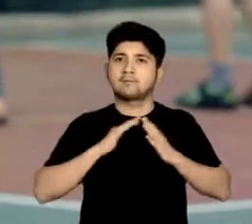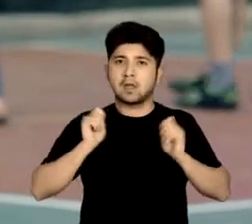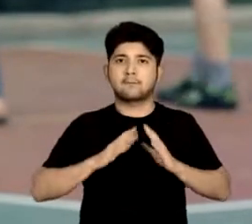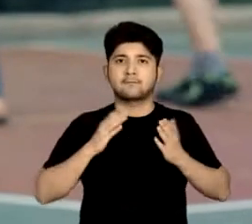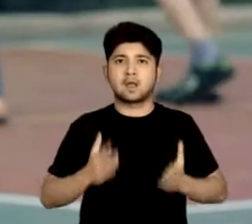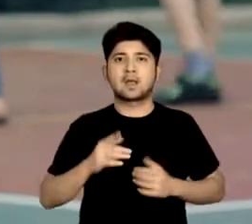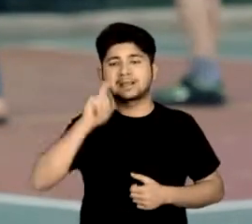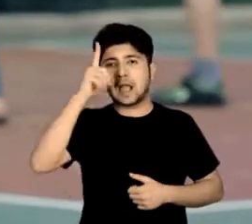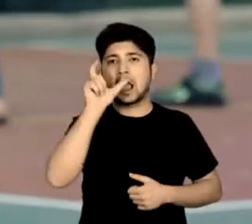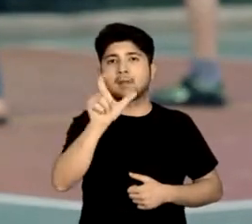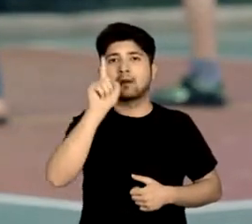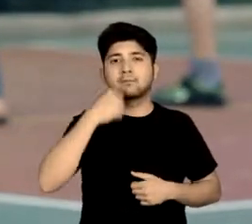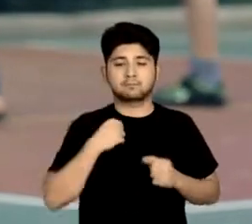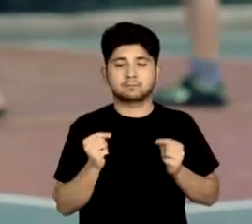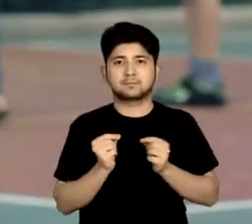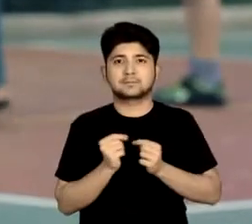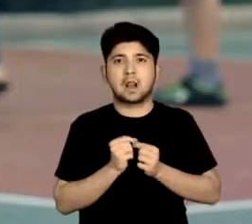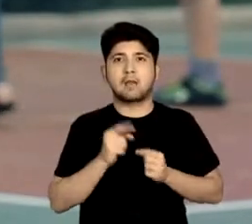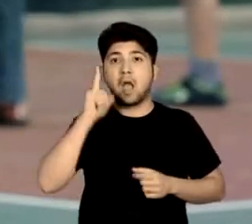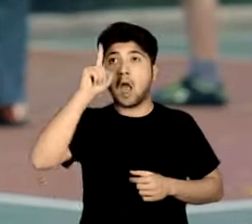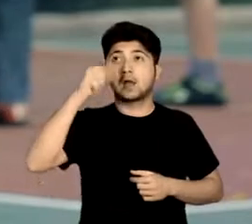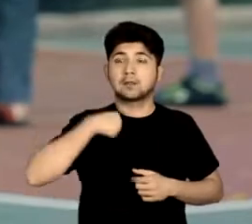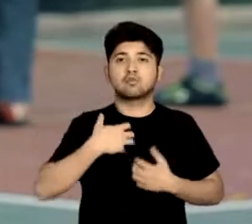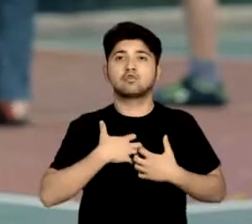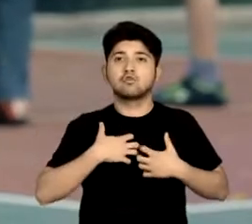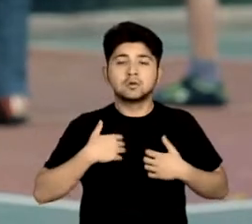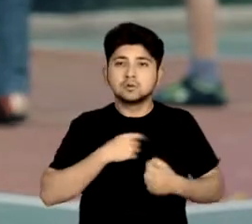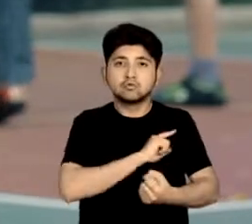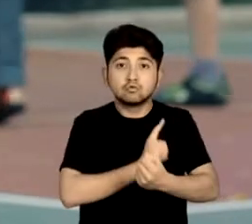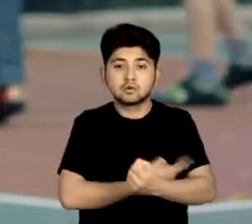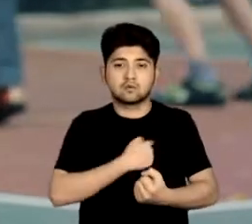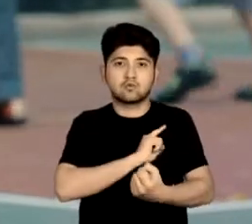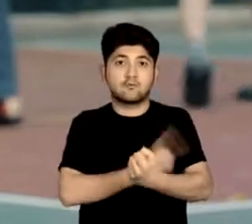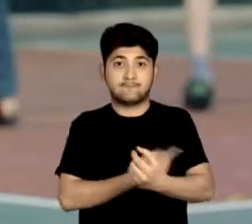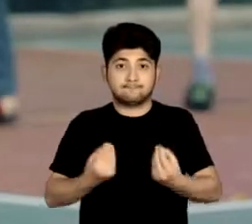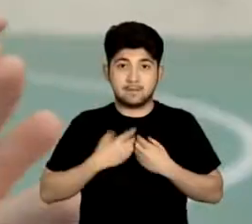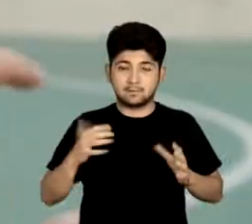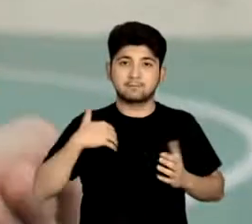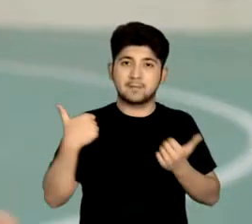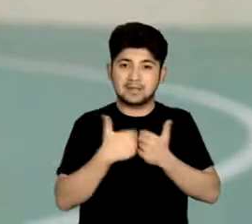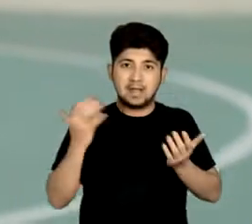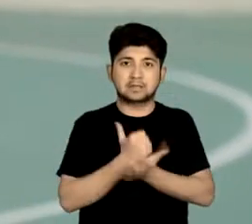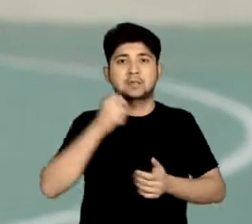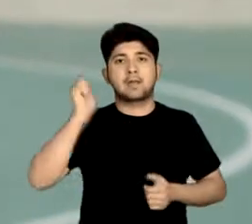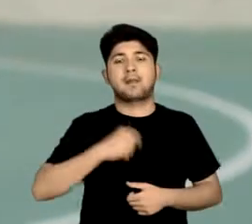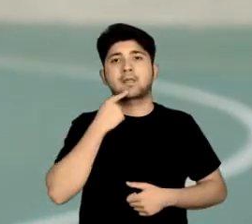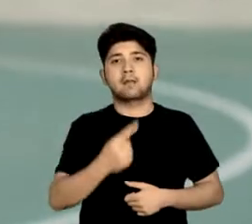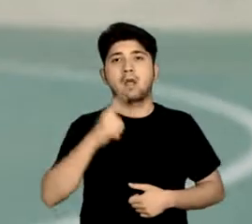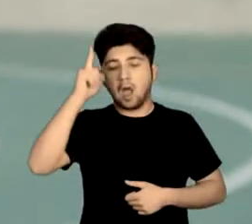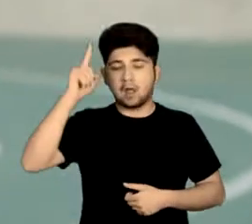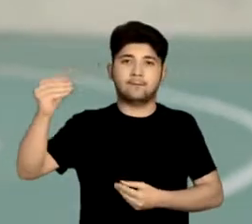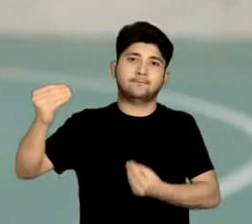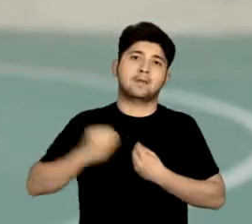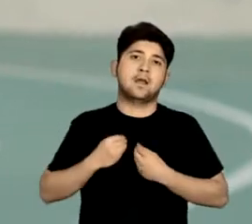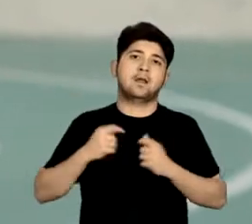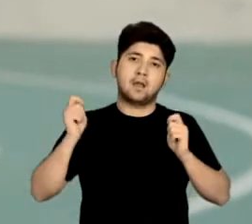anlatabiliyor. Tek kelimeyle Bismillahirrahmanirrahim dedim. Allah'ım sen bize güç kuvvet ver, şu maçı anımız nakli alıp çıkalım buradan dedim. Ki Allah